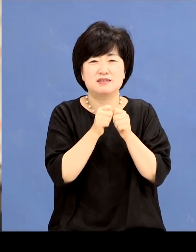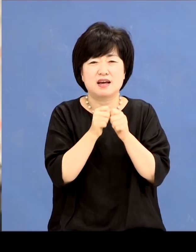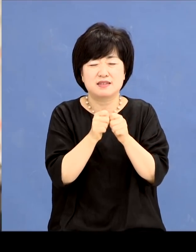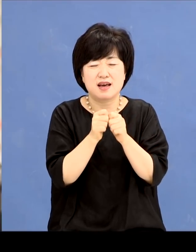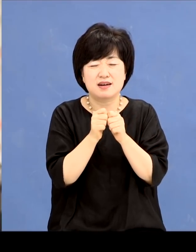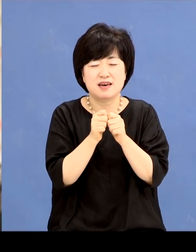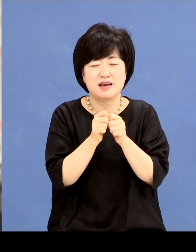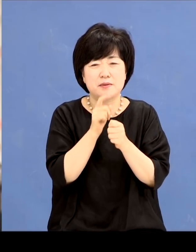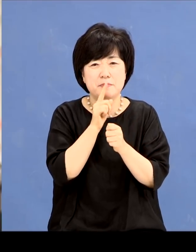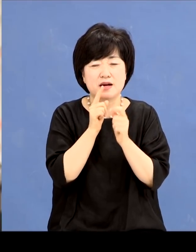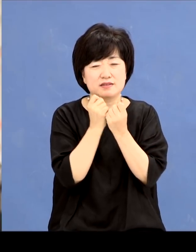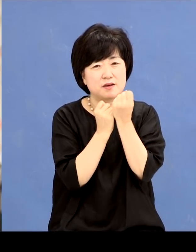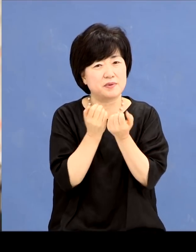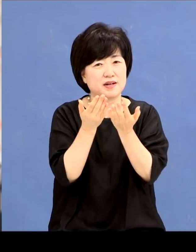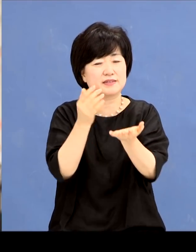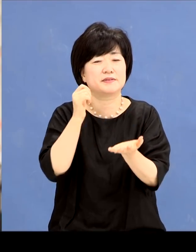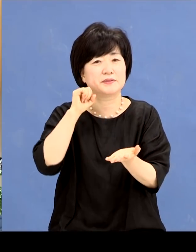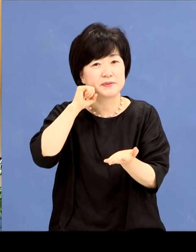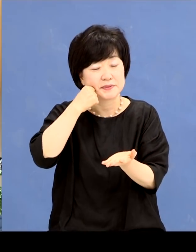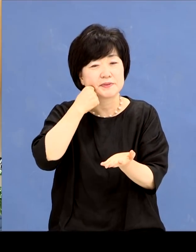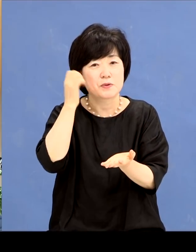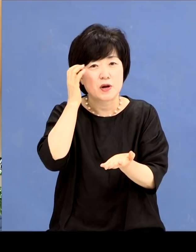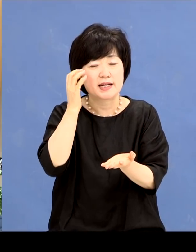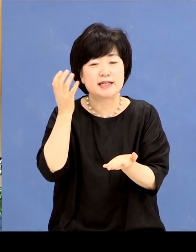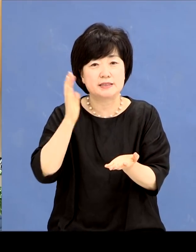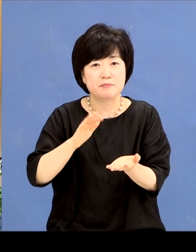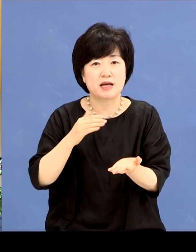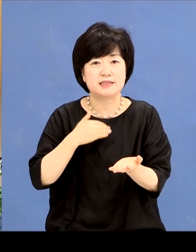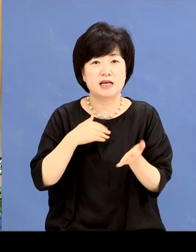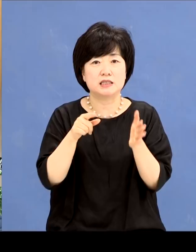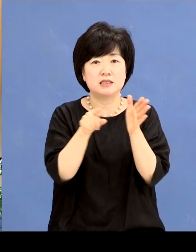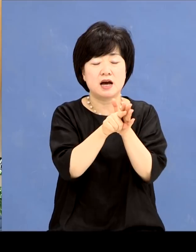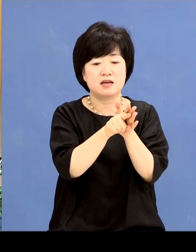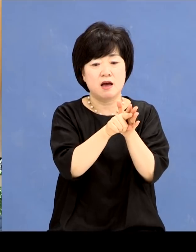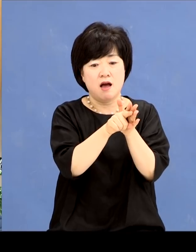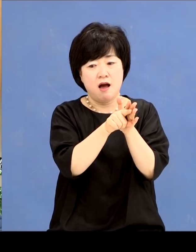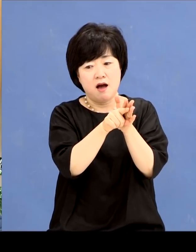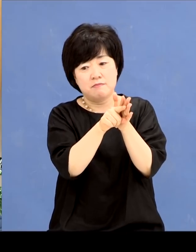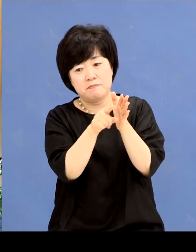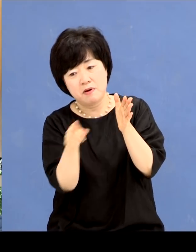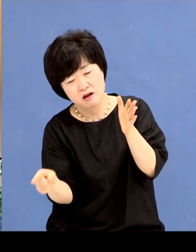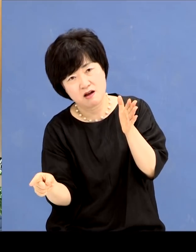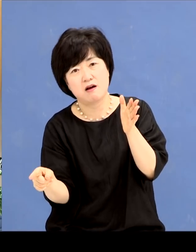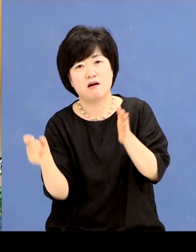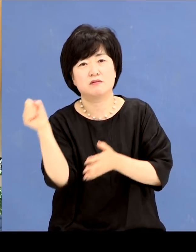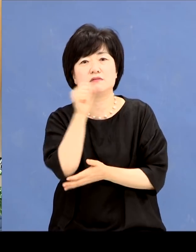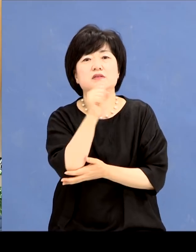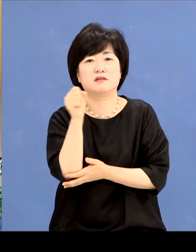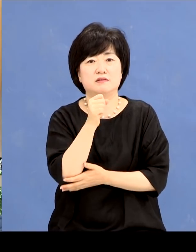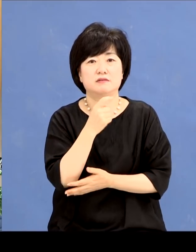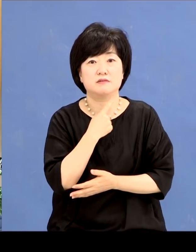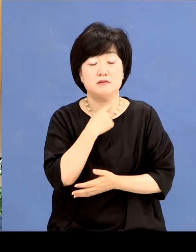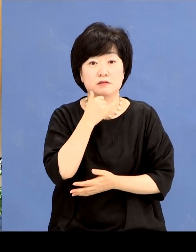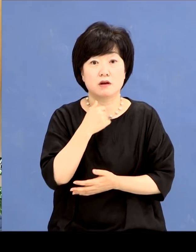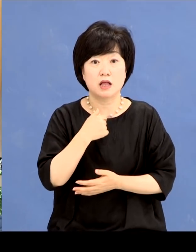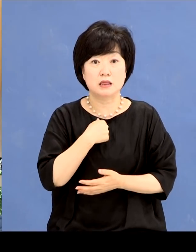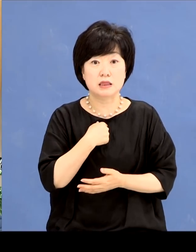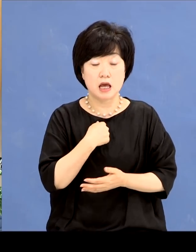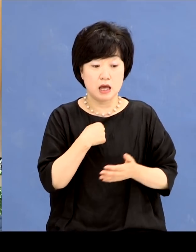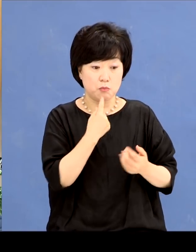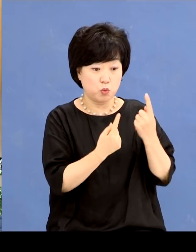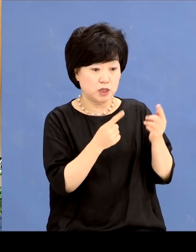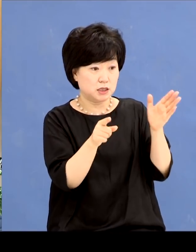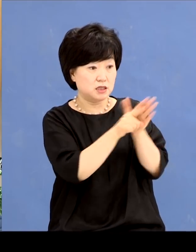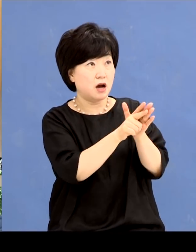이것들을 자세하게 제가 담지 못하겠지만 네네. 그러면서 제가 신앙이 굉장히 크게 흔들리는 경험을 해요. 왜냐하면